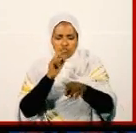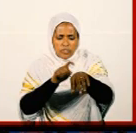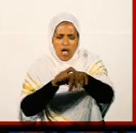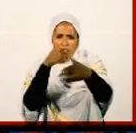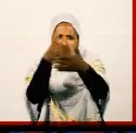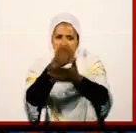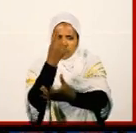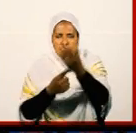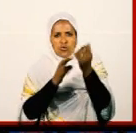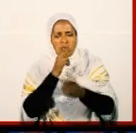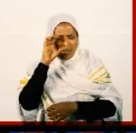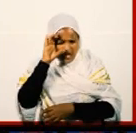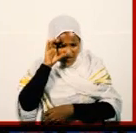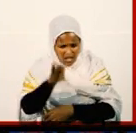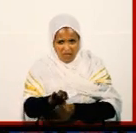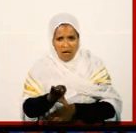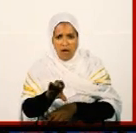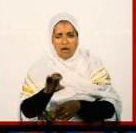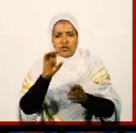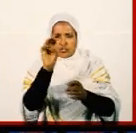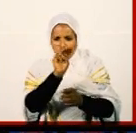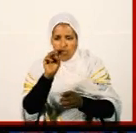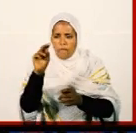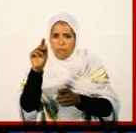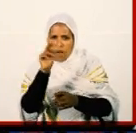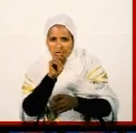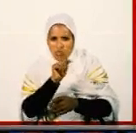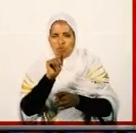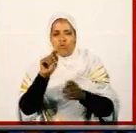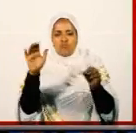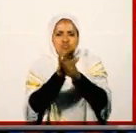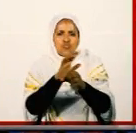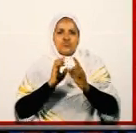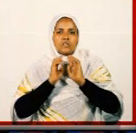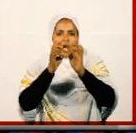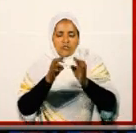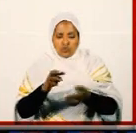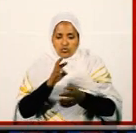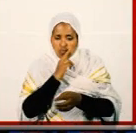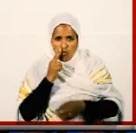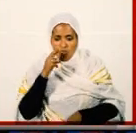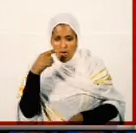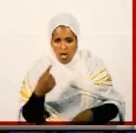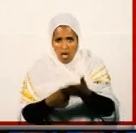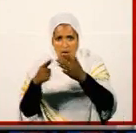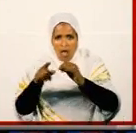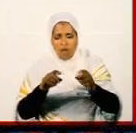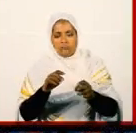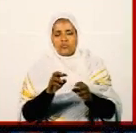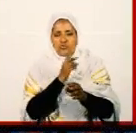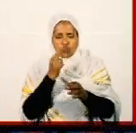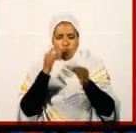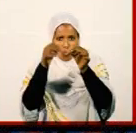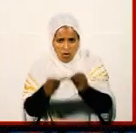ነው መጾም ያለበት። የግዴታ እንደተባለው ሰኞን፣ ማክሰኞን ውሎ ቅዳሴ ማለት እኮ ነው ጾሞ ያንን ማድረግ፣